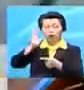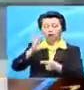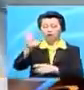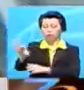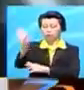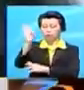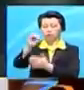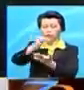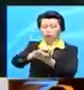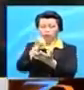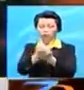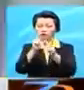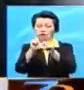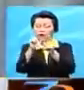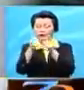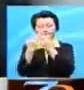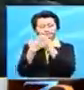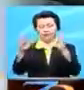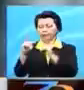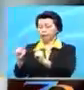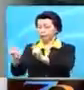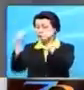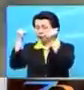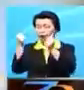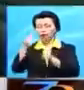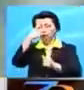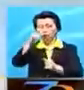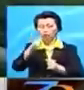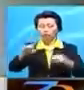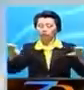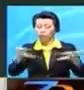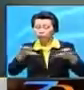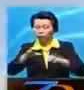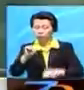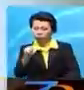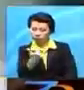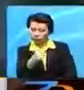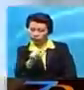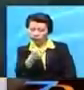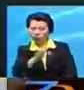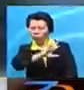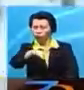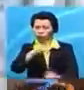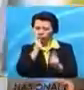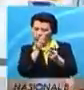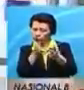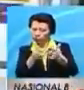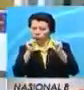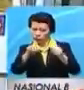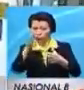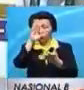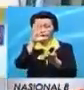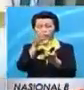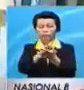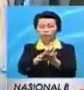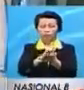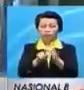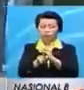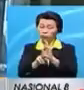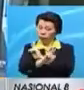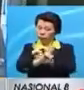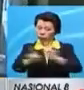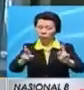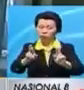melantik juru audit teknikal bebas dengan segera. Ia bagi melaksanakan penilaian terhadap segala aspek kebolehpercayaan,